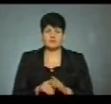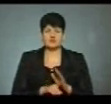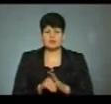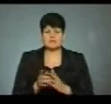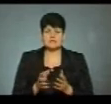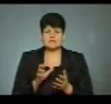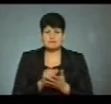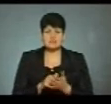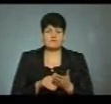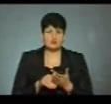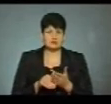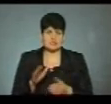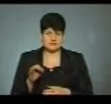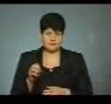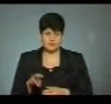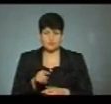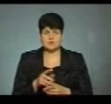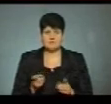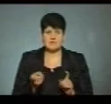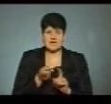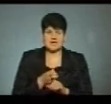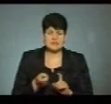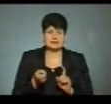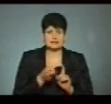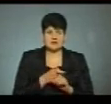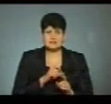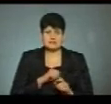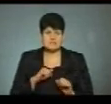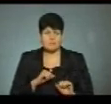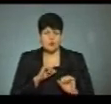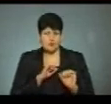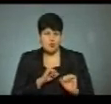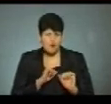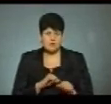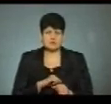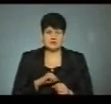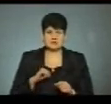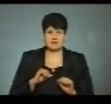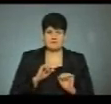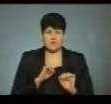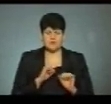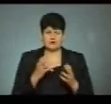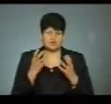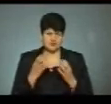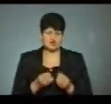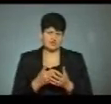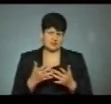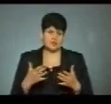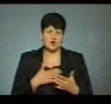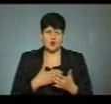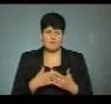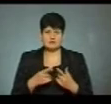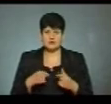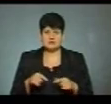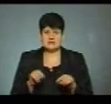займатися волонтерством. Тоді приєднались до самооборони, самооборона. І ще пару громадських